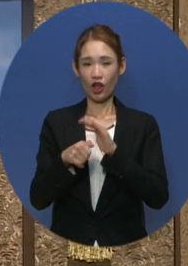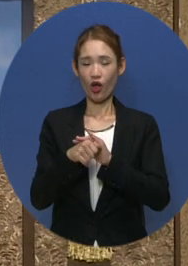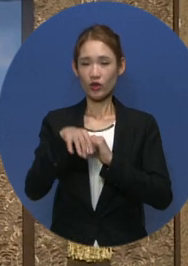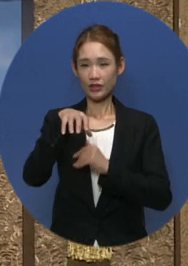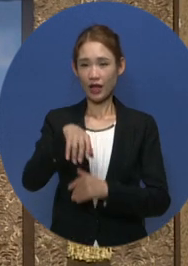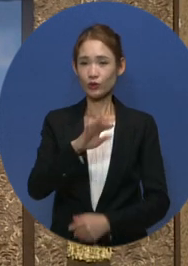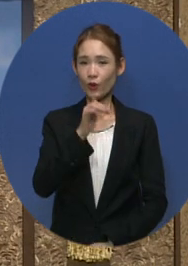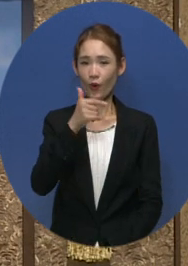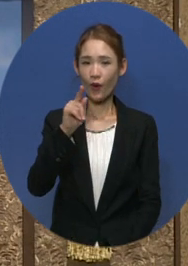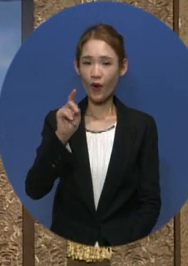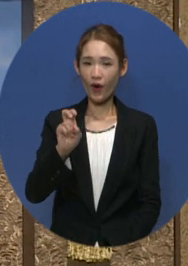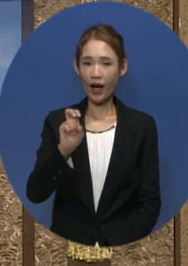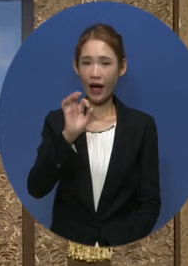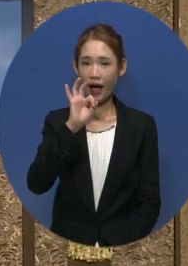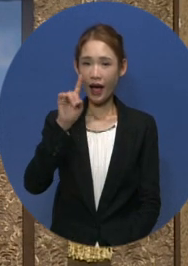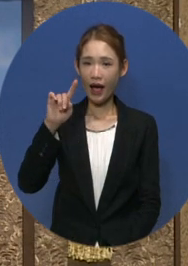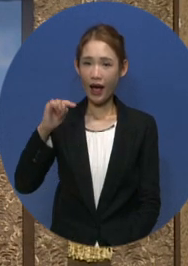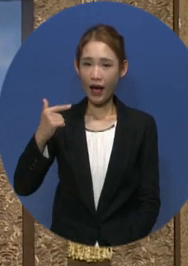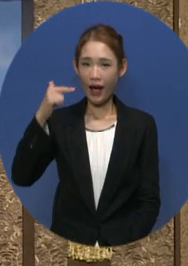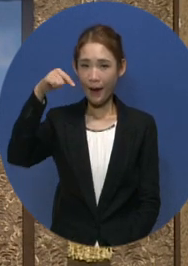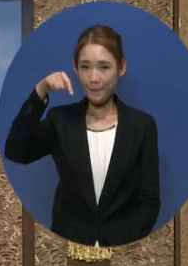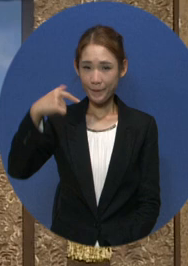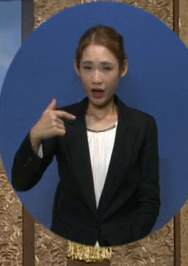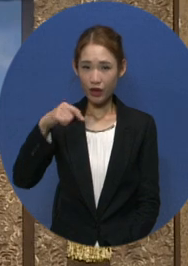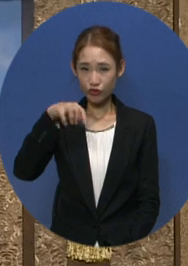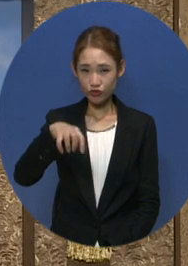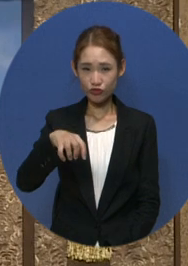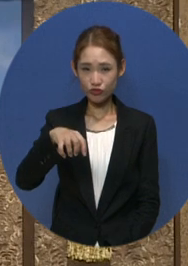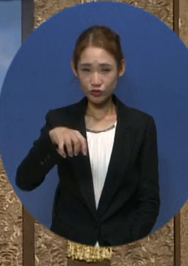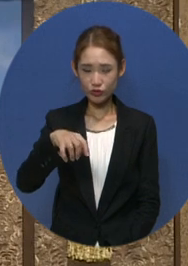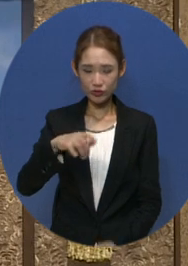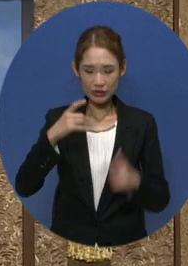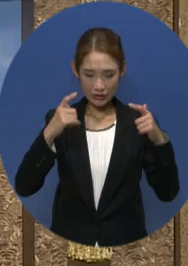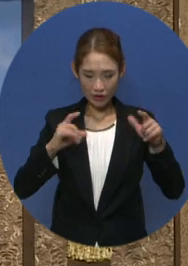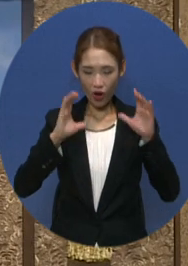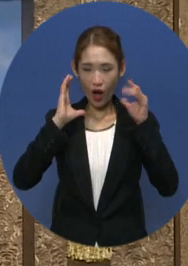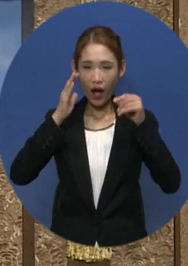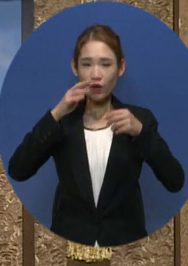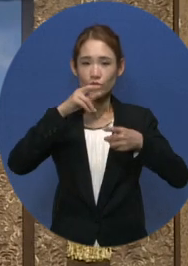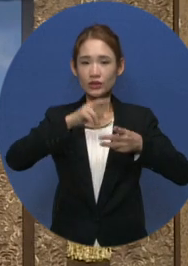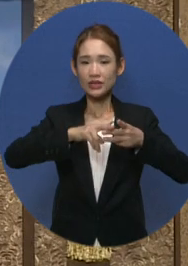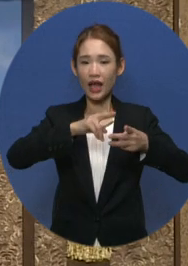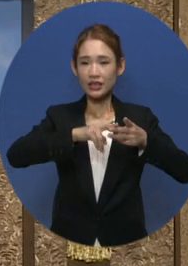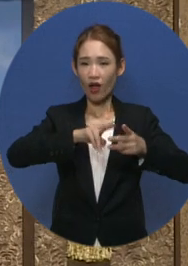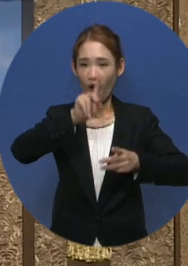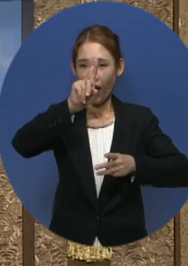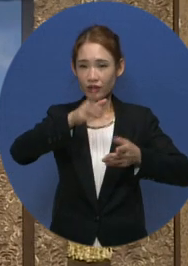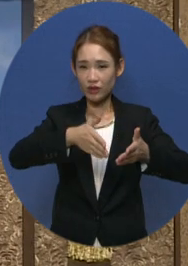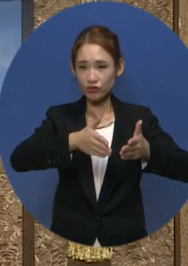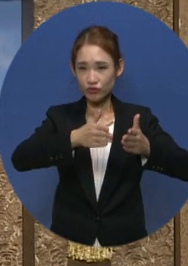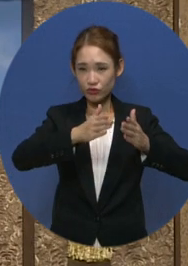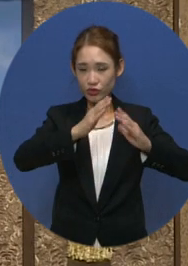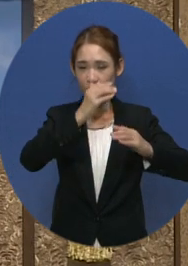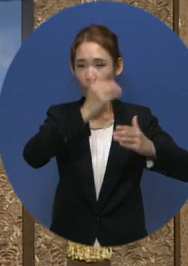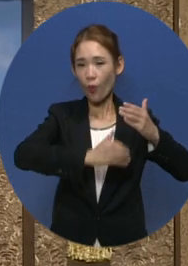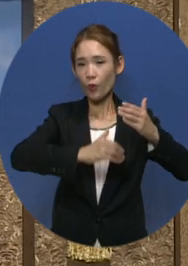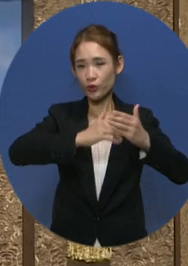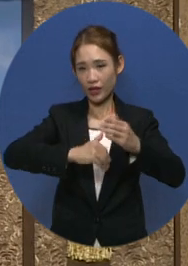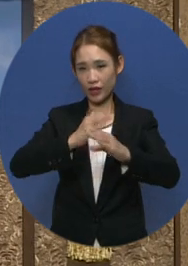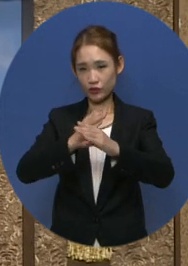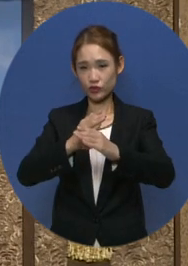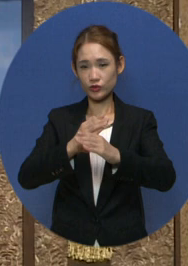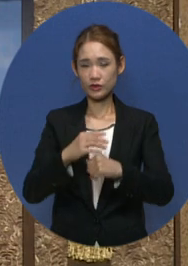경상도에 네. 그 지역 아동 센터를 하나 저희가 지금 짓고 있습니다. 예.